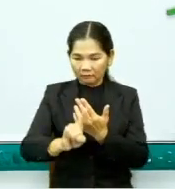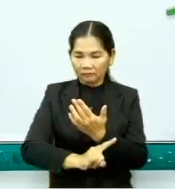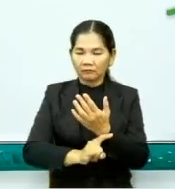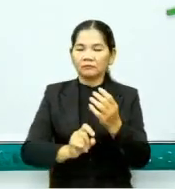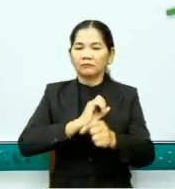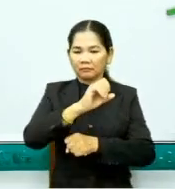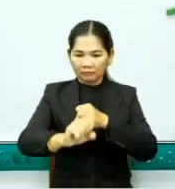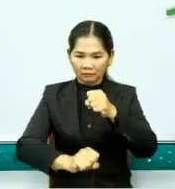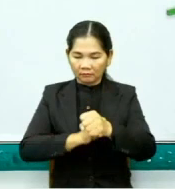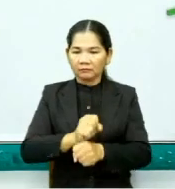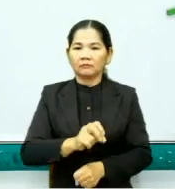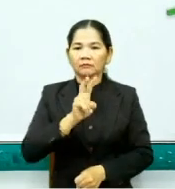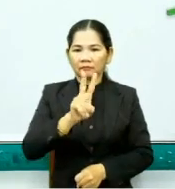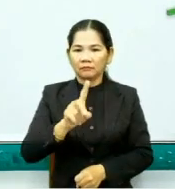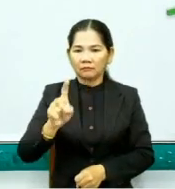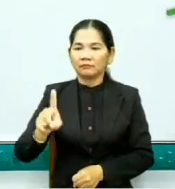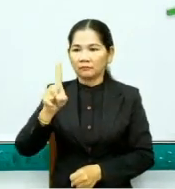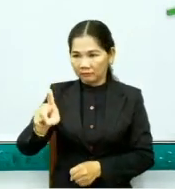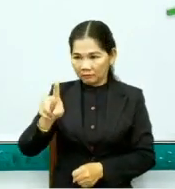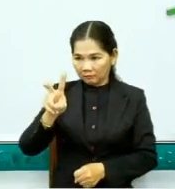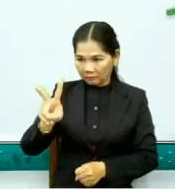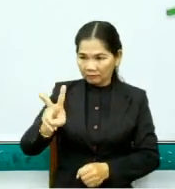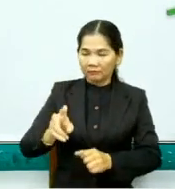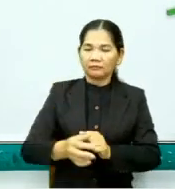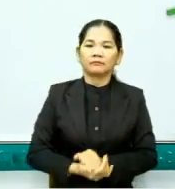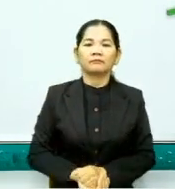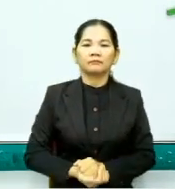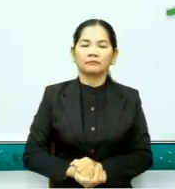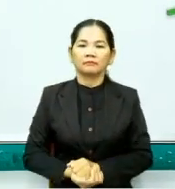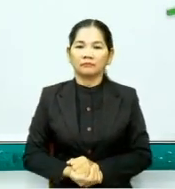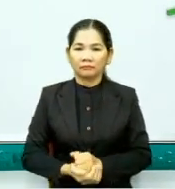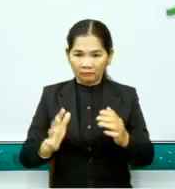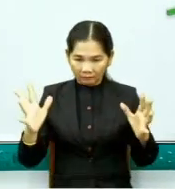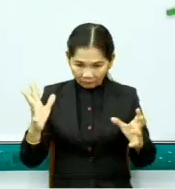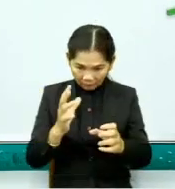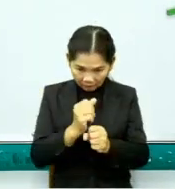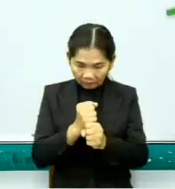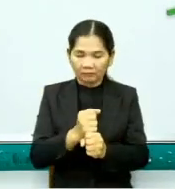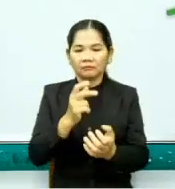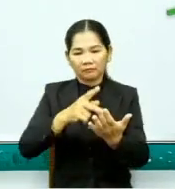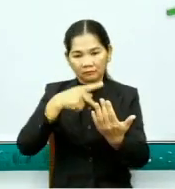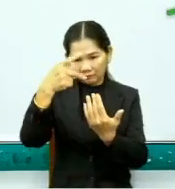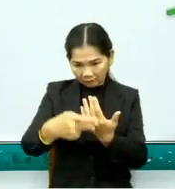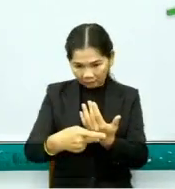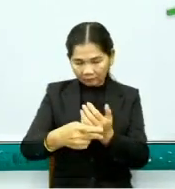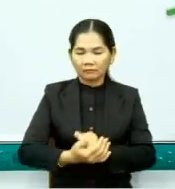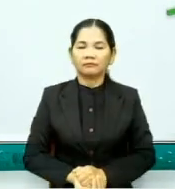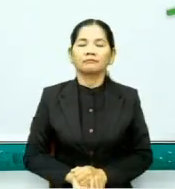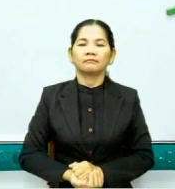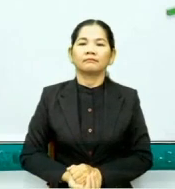rá chân nằm bí bôn đập bí tớp chọc cám vị thị